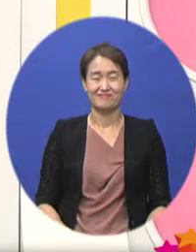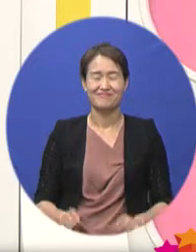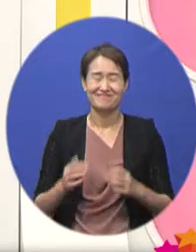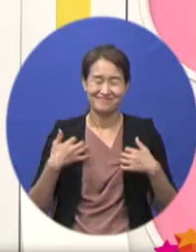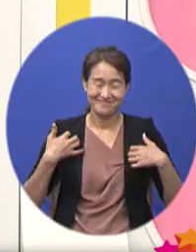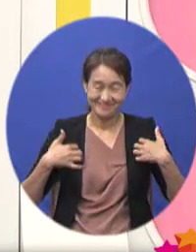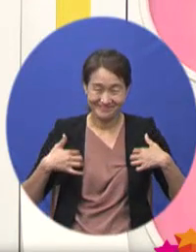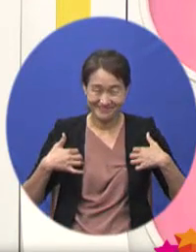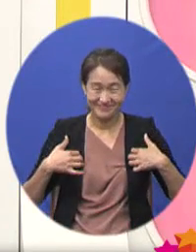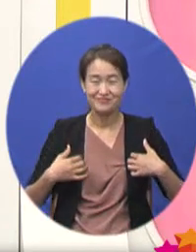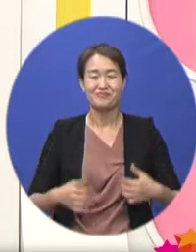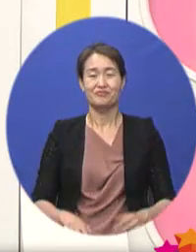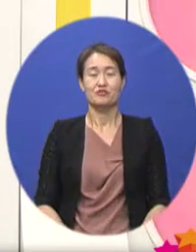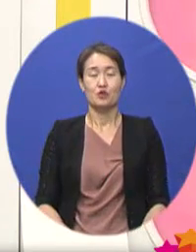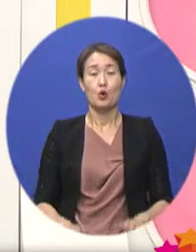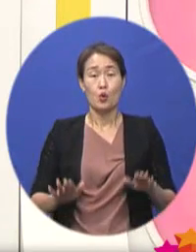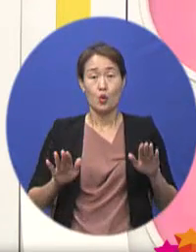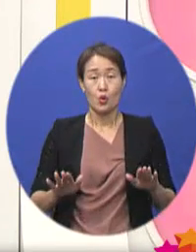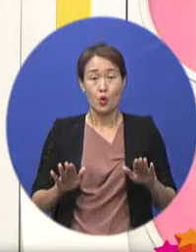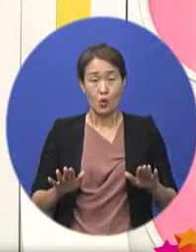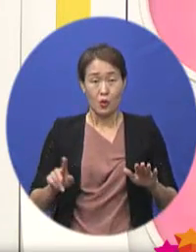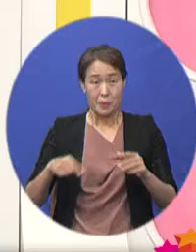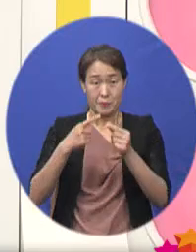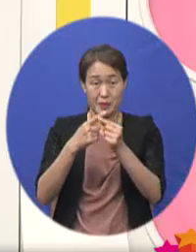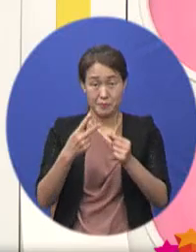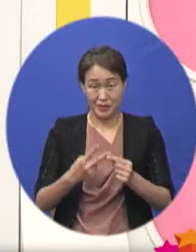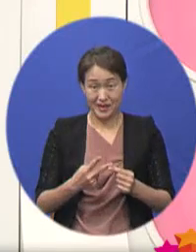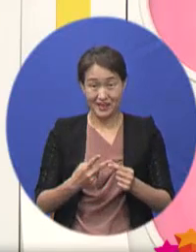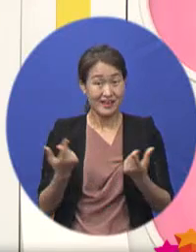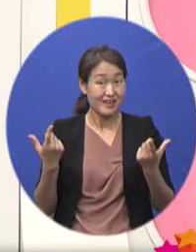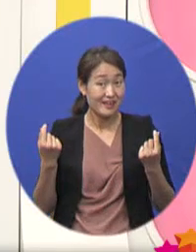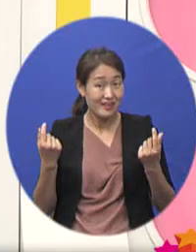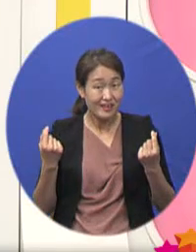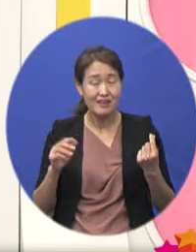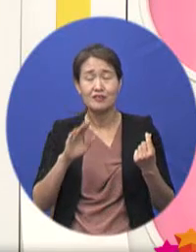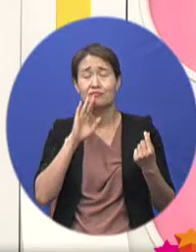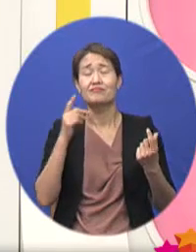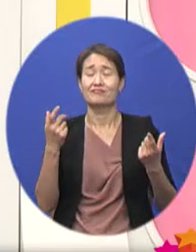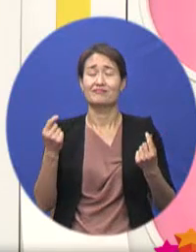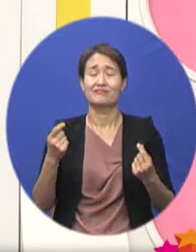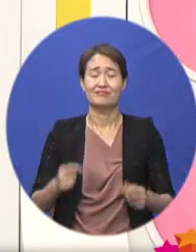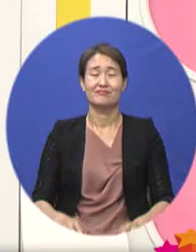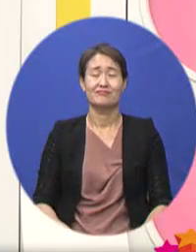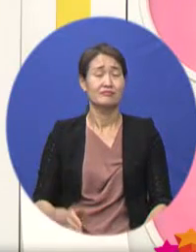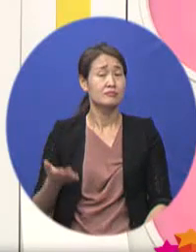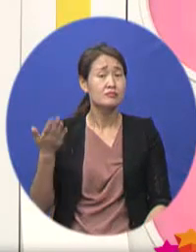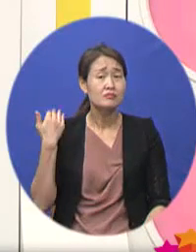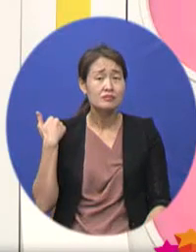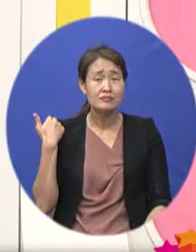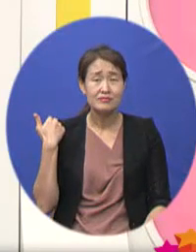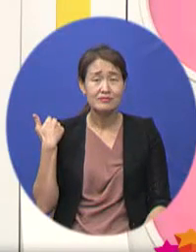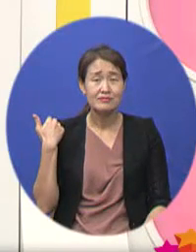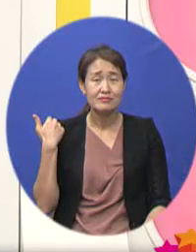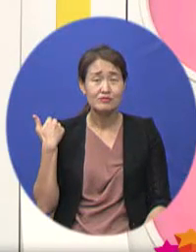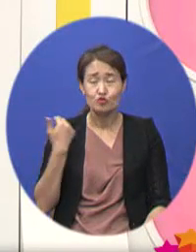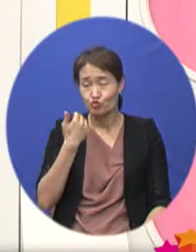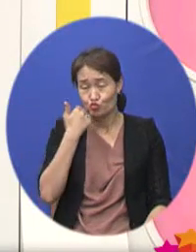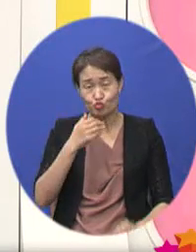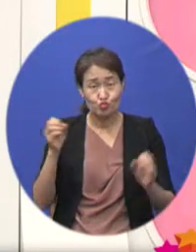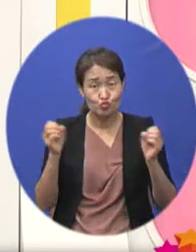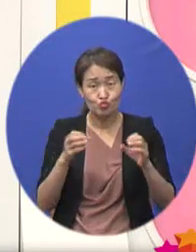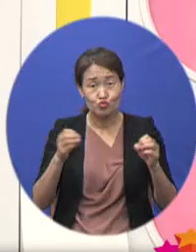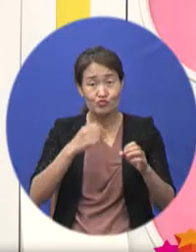아이고 반갑습니다. 예. 네. 오늘이 어르신 두 번째 참가하시라고요? 예, 맞습니다. 아, 전에는 어떤